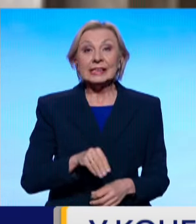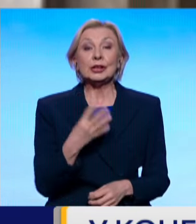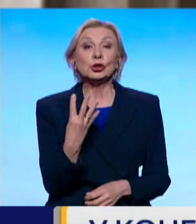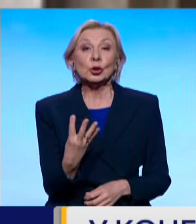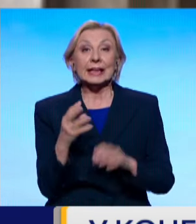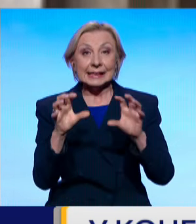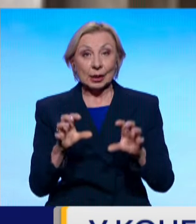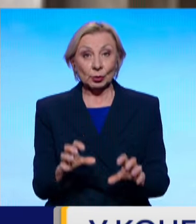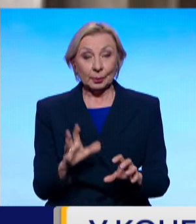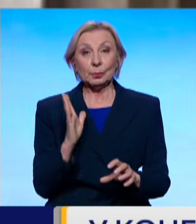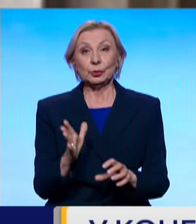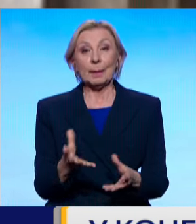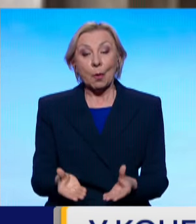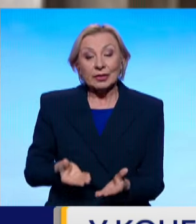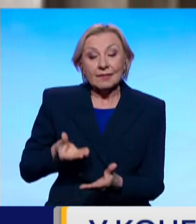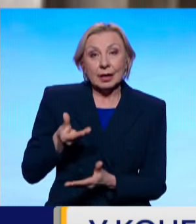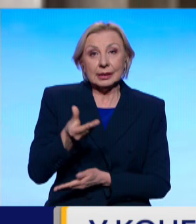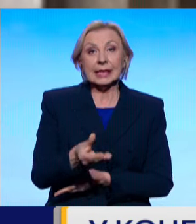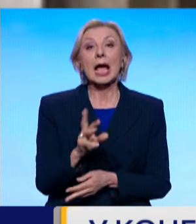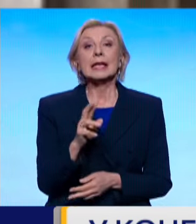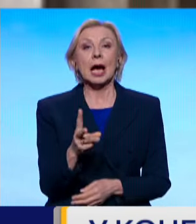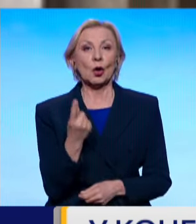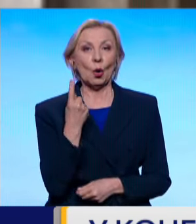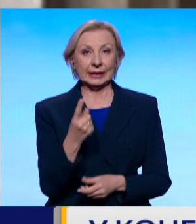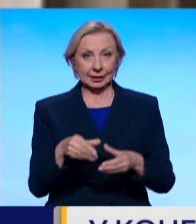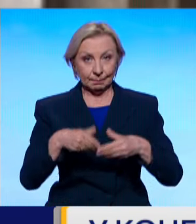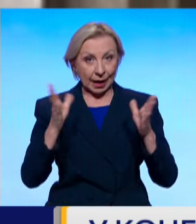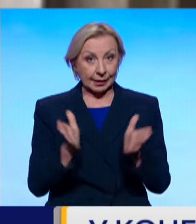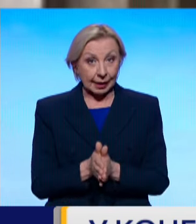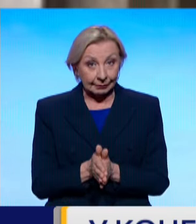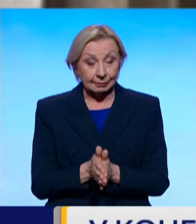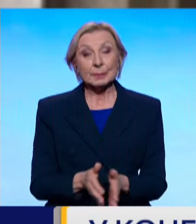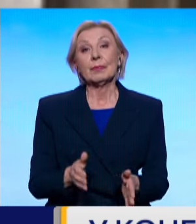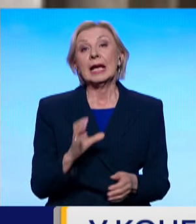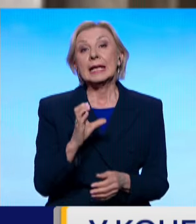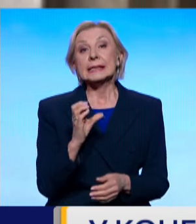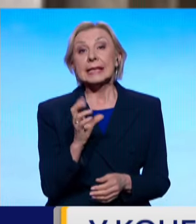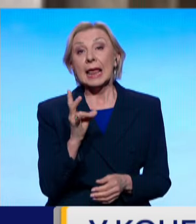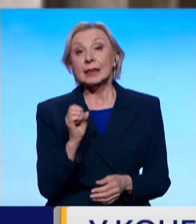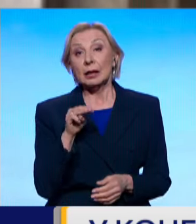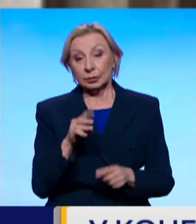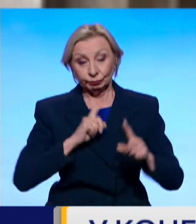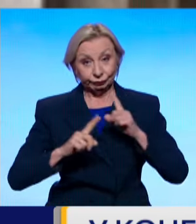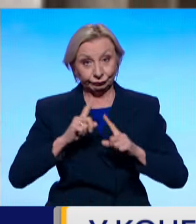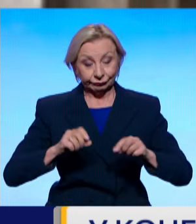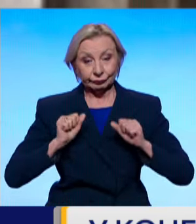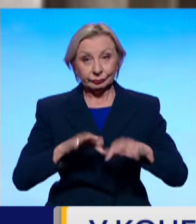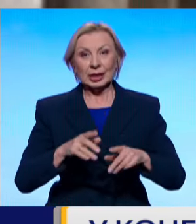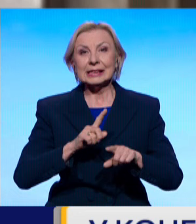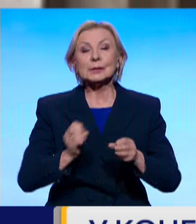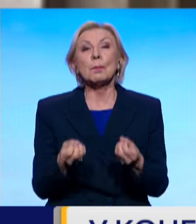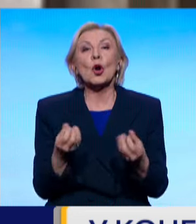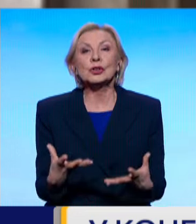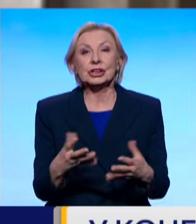законопроекти будуть подаватися як один пакет. А в Сенаті це голосування має пройти досить швидко, воно буде за спрощеною